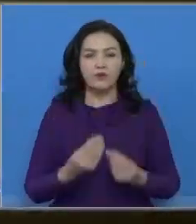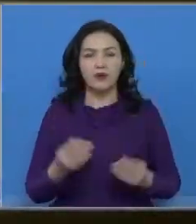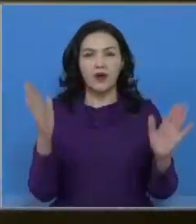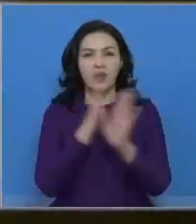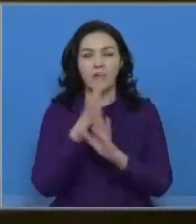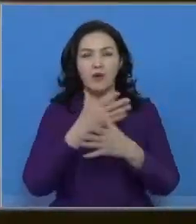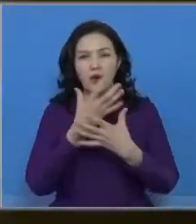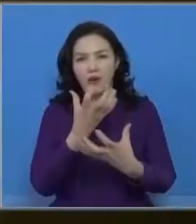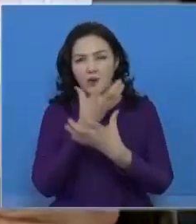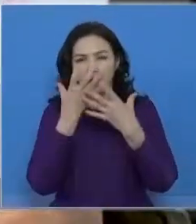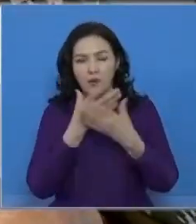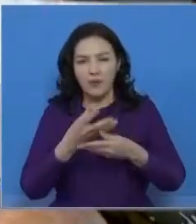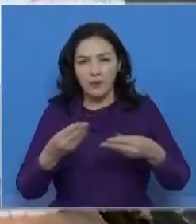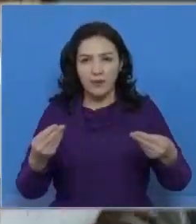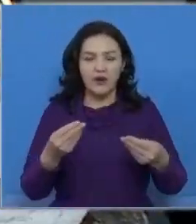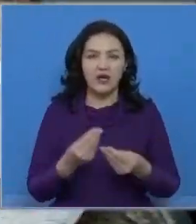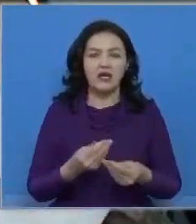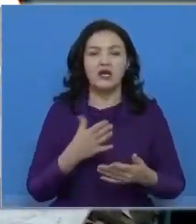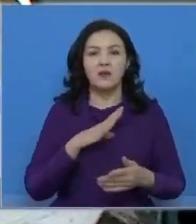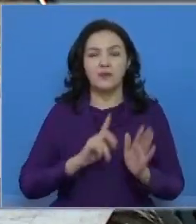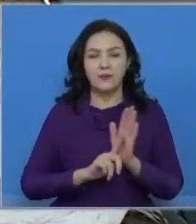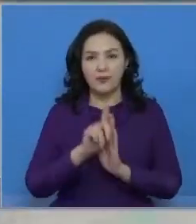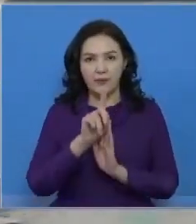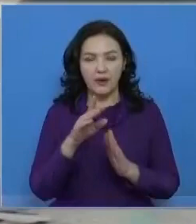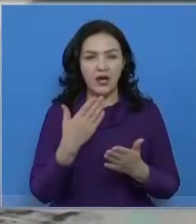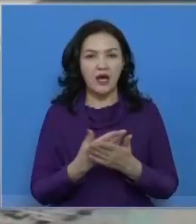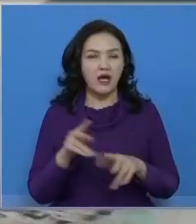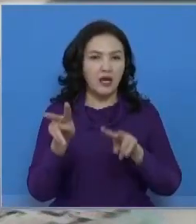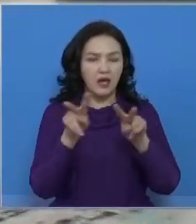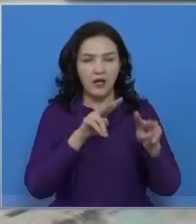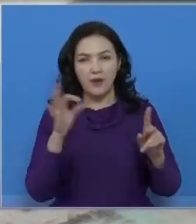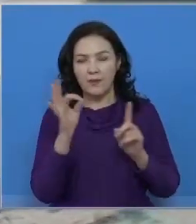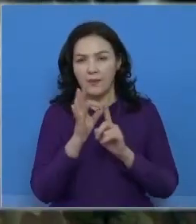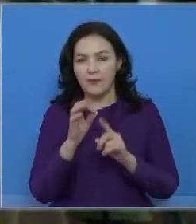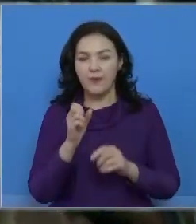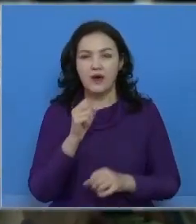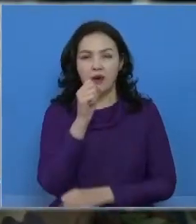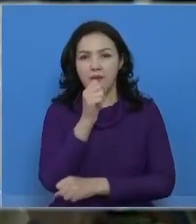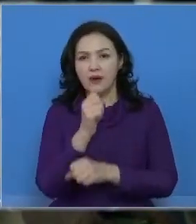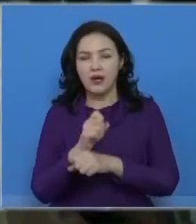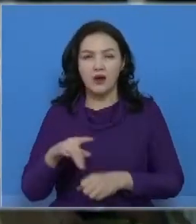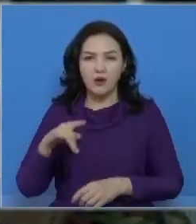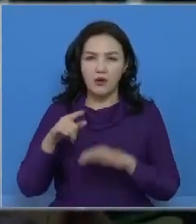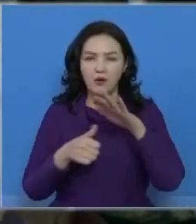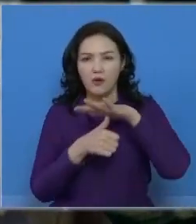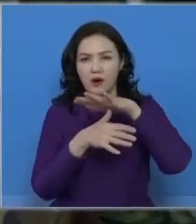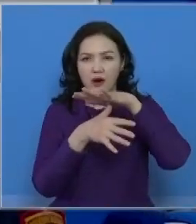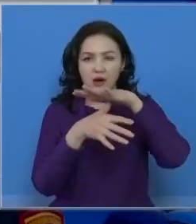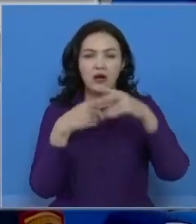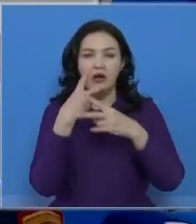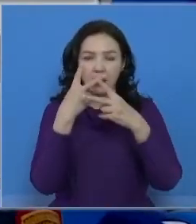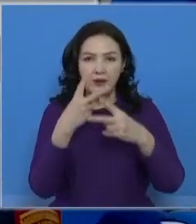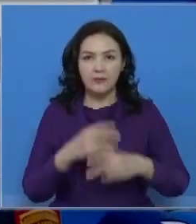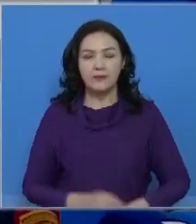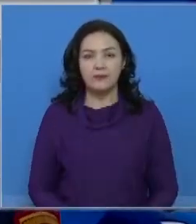жылынып, облыстың оңтүстік бөлігіндегі аумақтарда қар ери бастады. Жағдайды бақылау мақсатында мамандар тікұшақпен қауіпті аймақтарды көріп шықты.